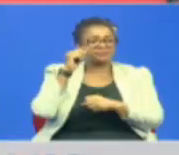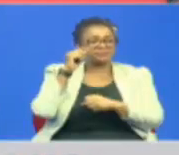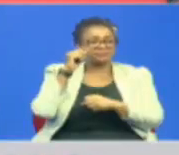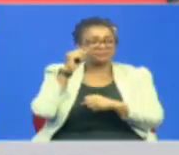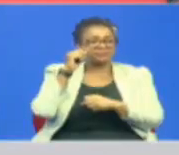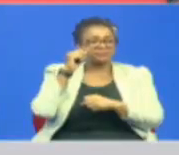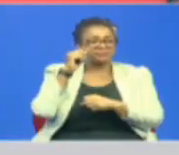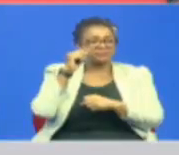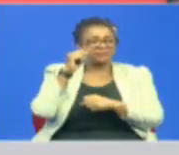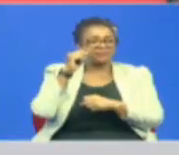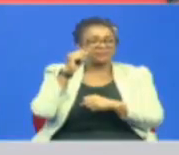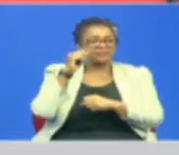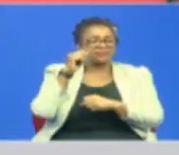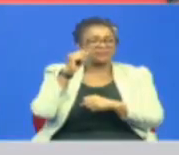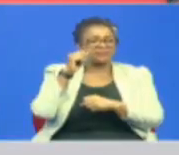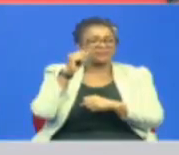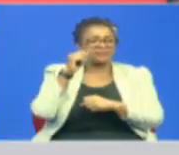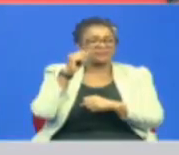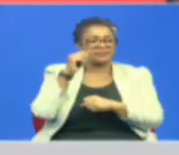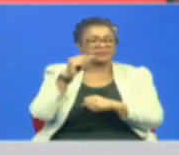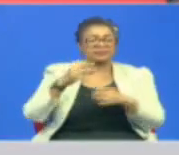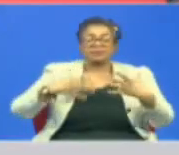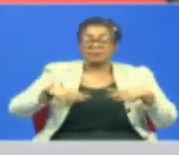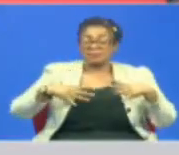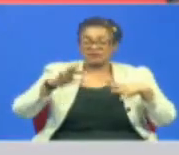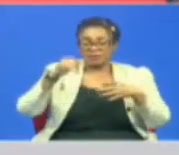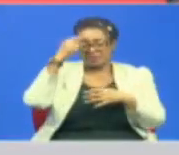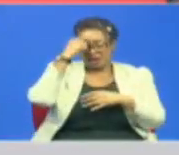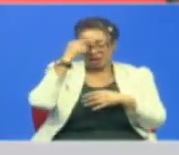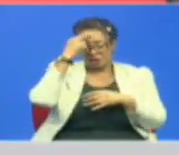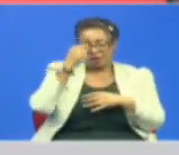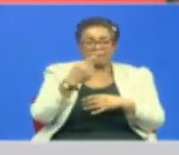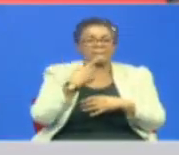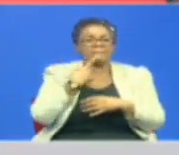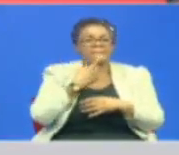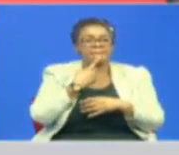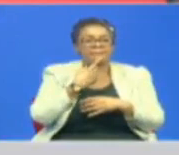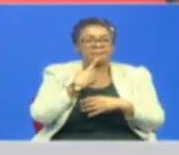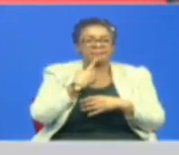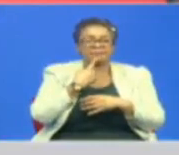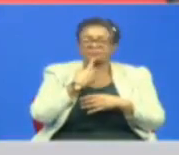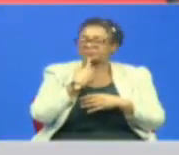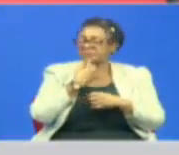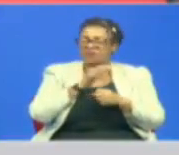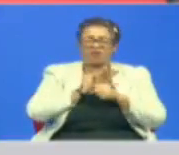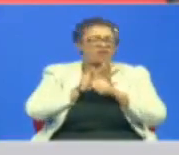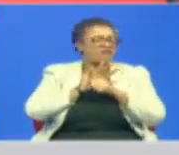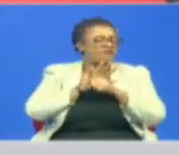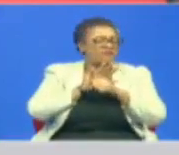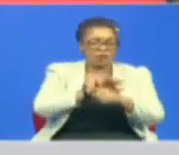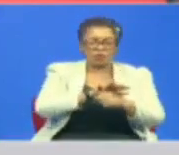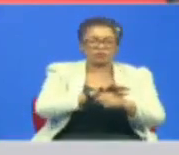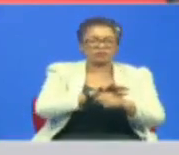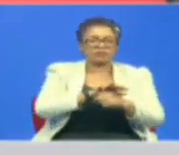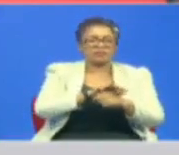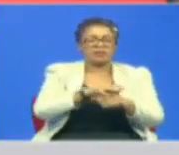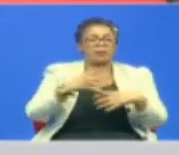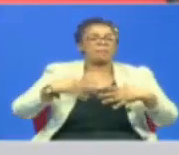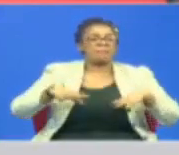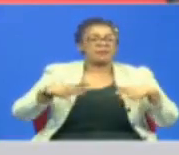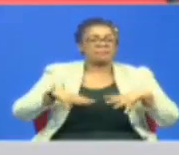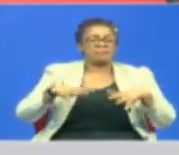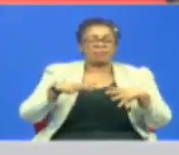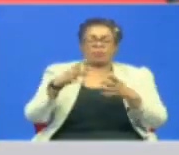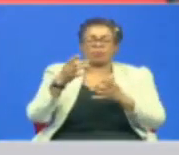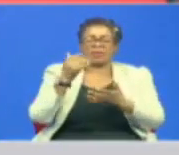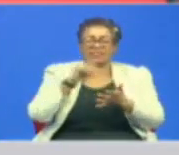Kwa baadhi ya viongozi wa kaunti ya Narok wamekashifu vikali kile wanadai ni utumizi wa nguvu kupita kiasi dhidi ya raia eneo linalokumbwa na